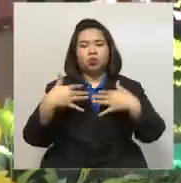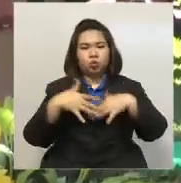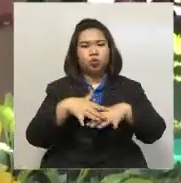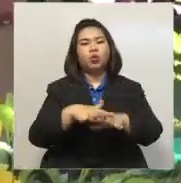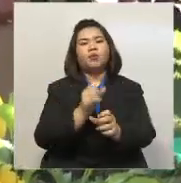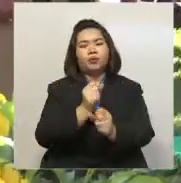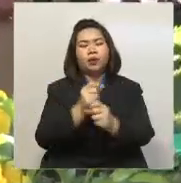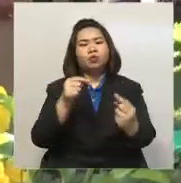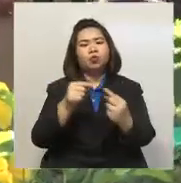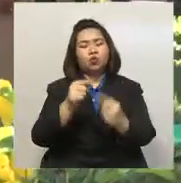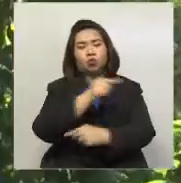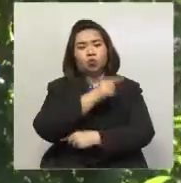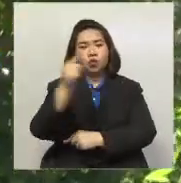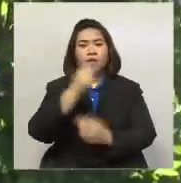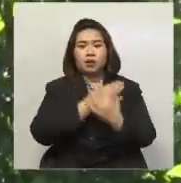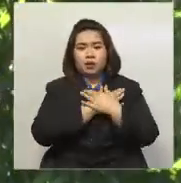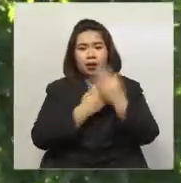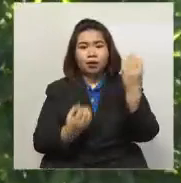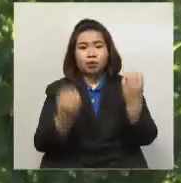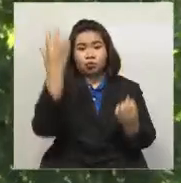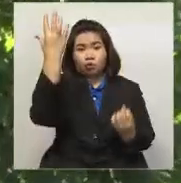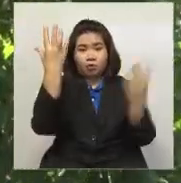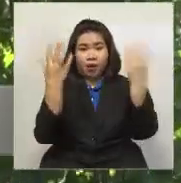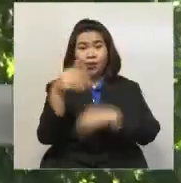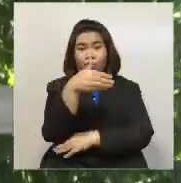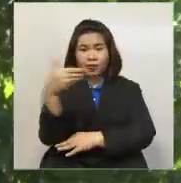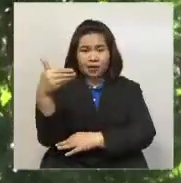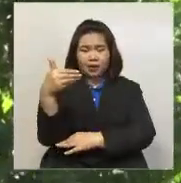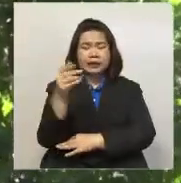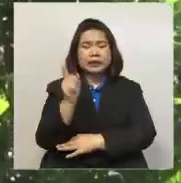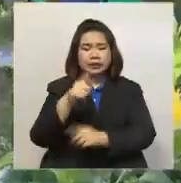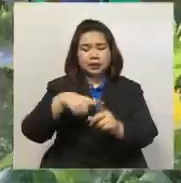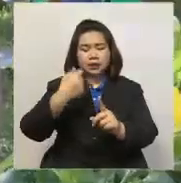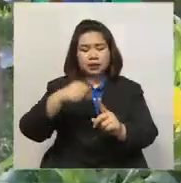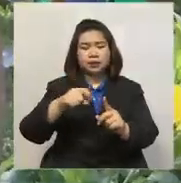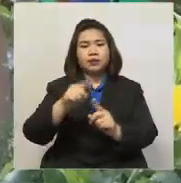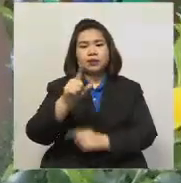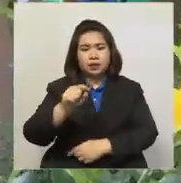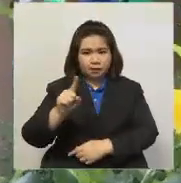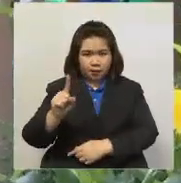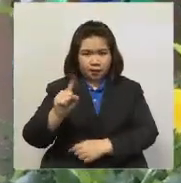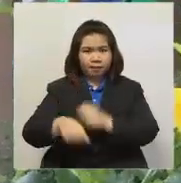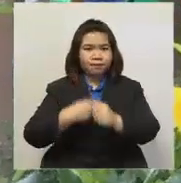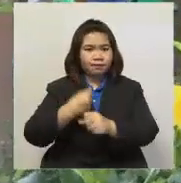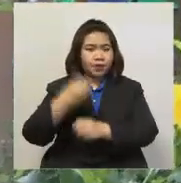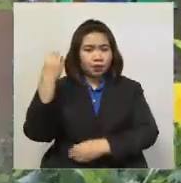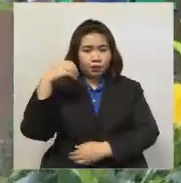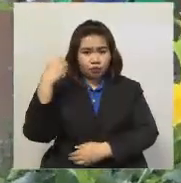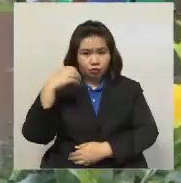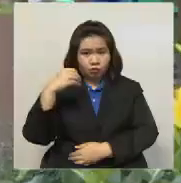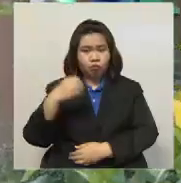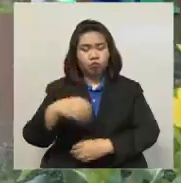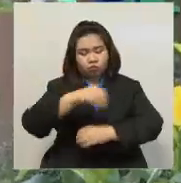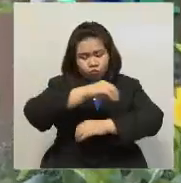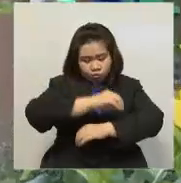จกรรมวันรักต้นไม้ประจำปีของชาติซึ่งตรงกับวันที่21ตุลาคมของทุกปีร่วมการปลูกต้น